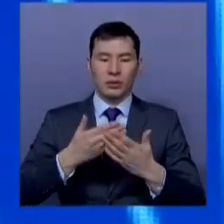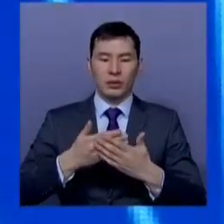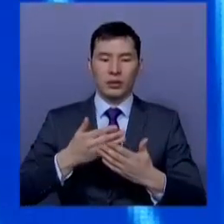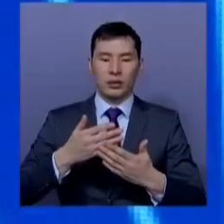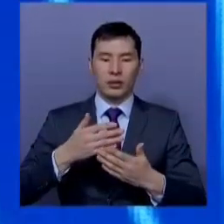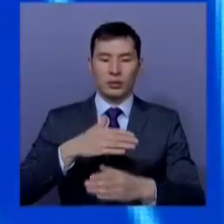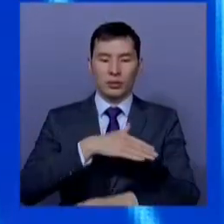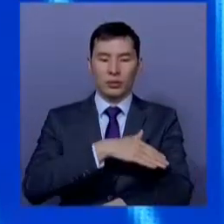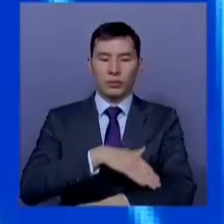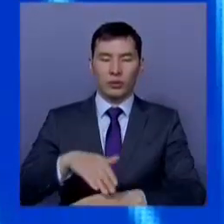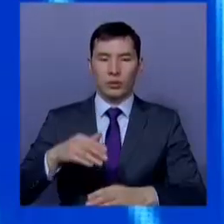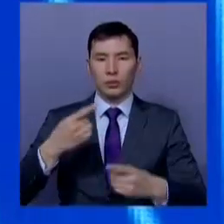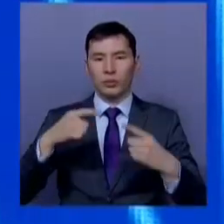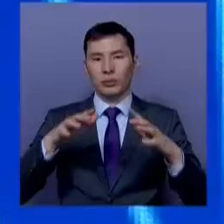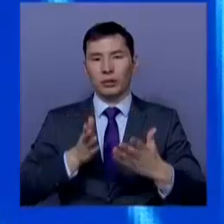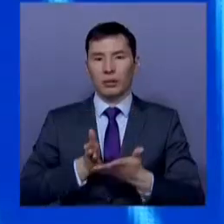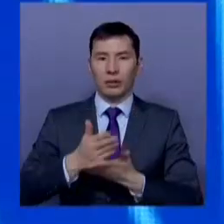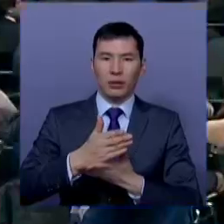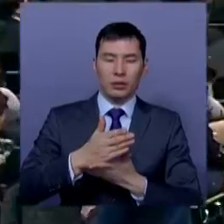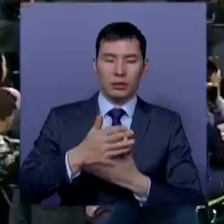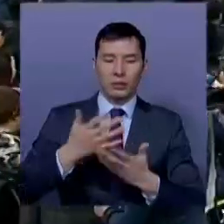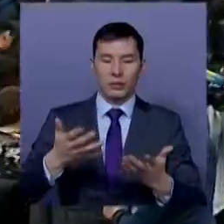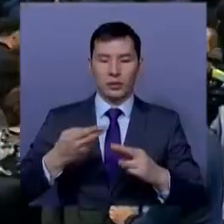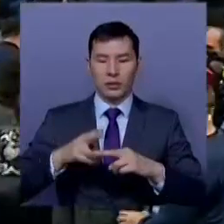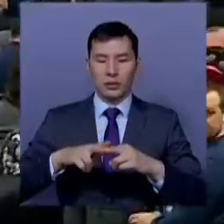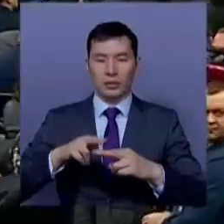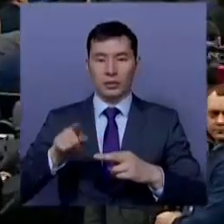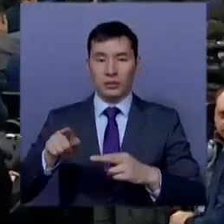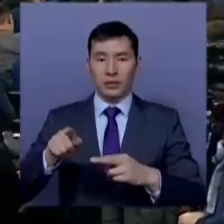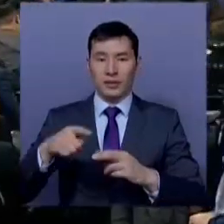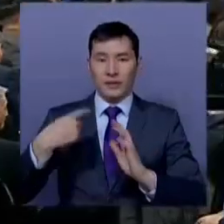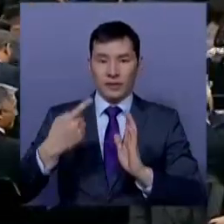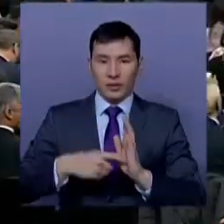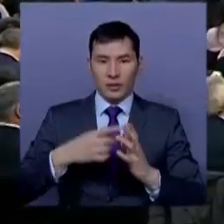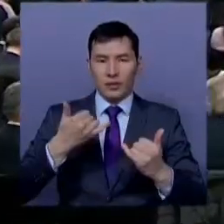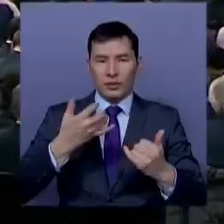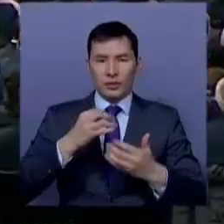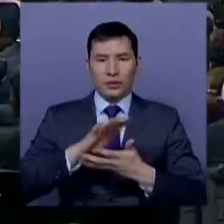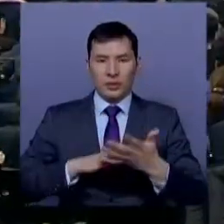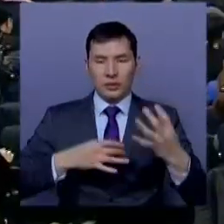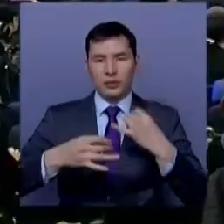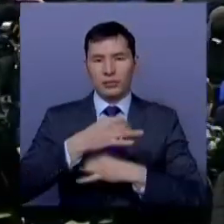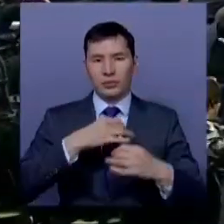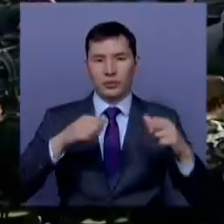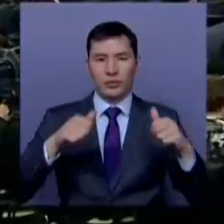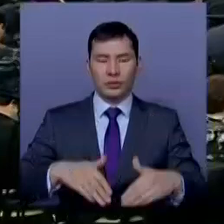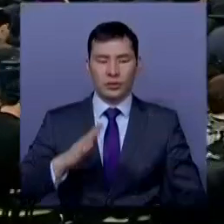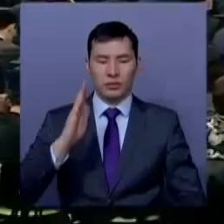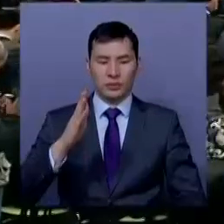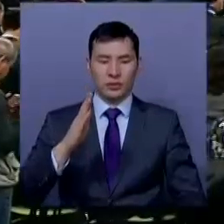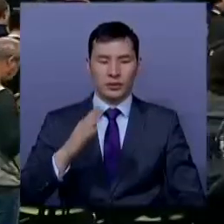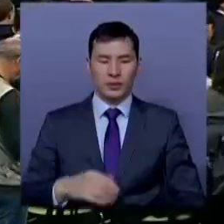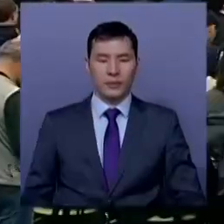басқа тарапқа бұрып алып кеткен керек пе? Осыны сараптамаға сала отырып, біз қазір шешім дайындап жатырмыз. ПДП-ларды